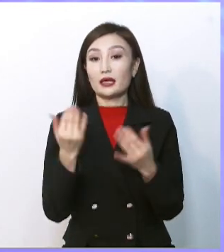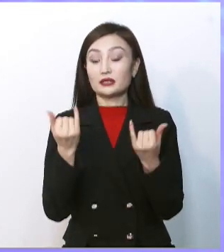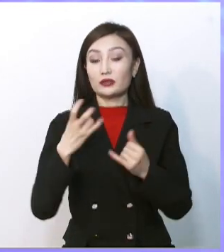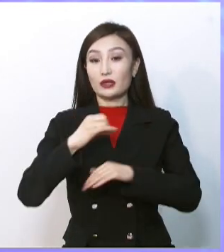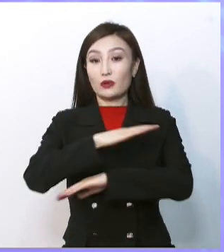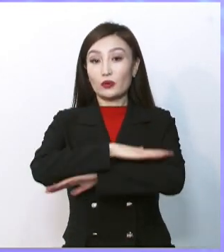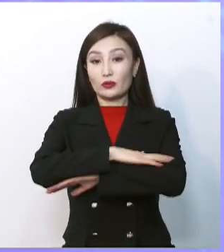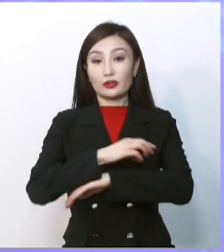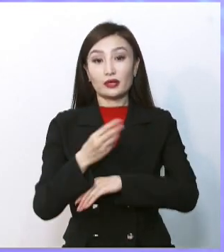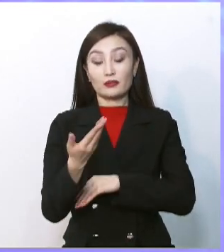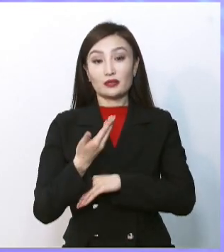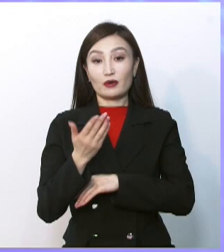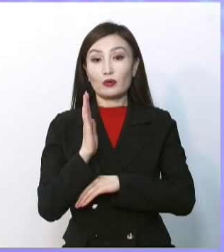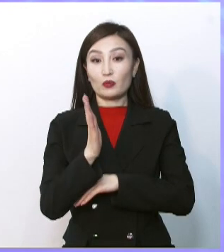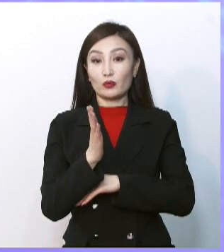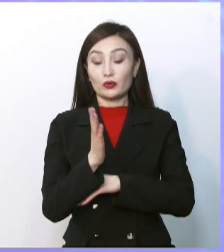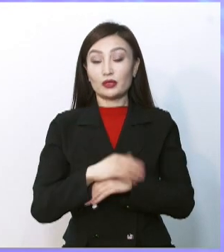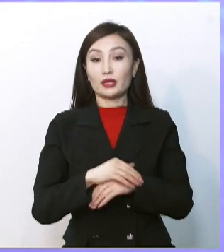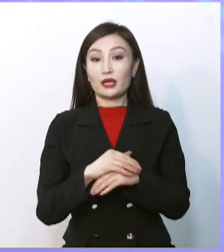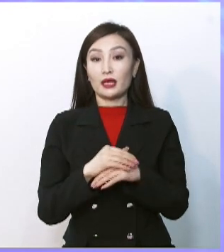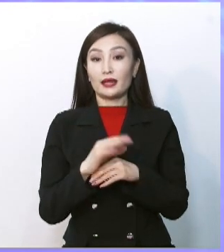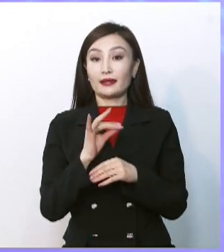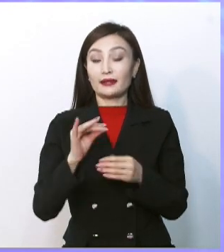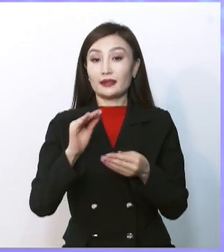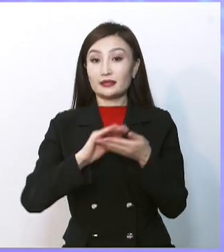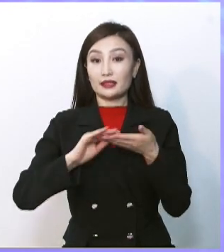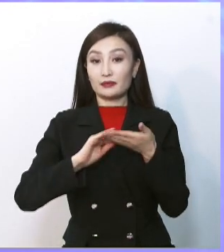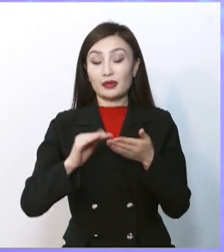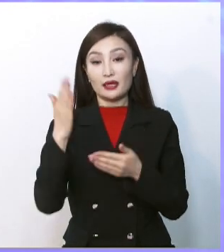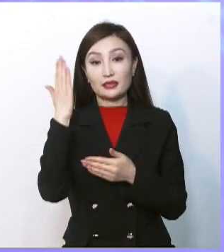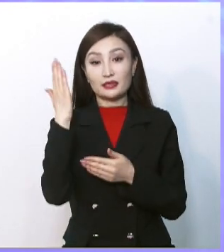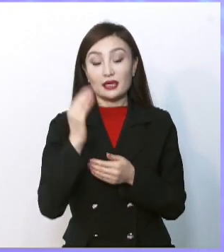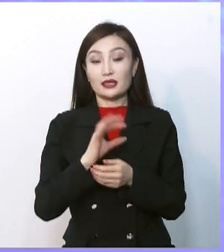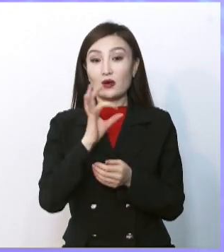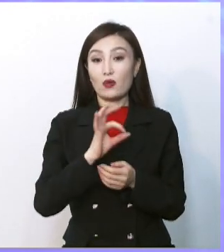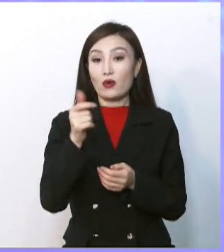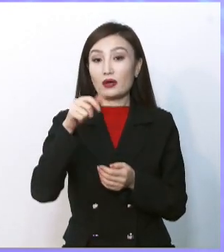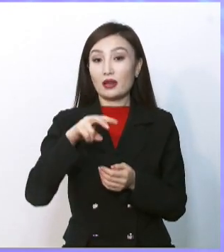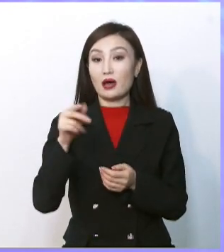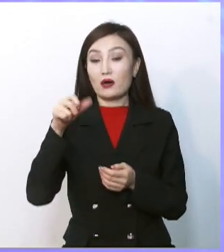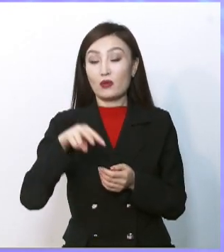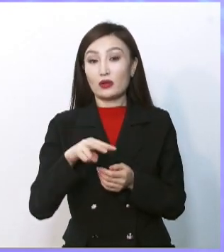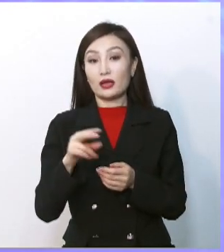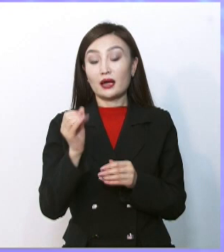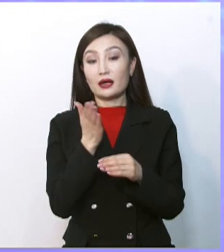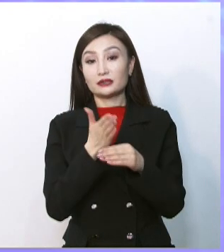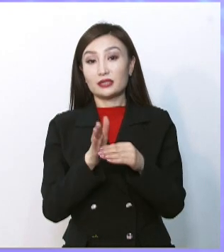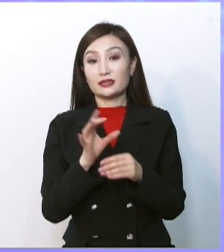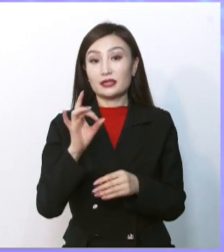Сегодня на уроке мы с вами будем систематизировать и закреплять знания о глаголе как части